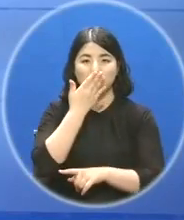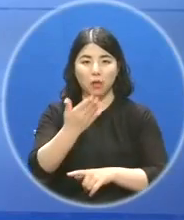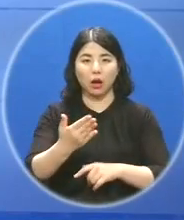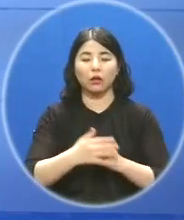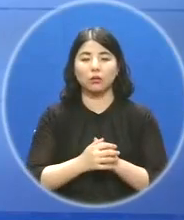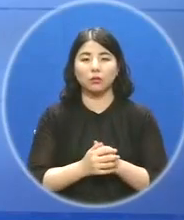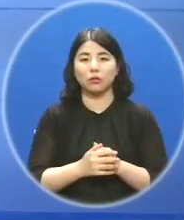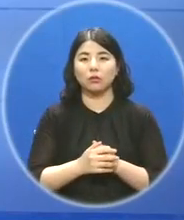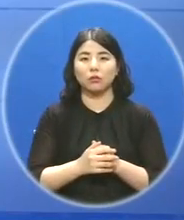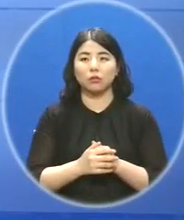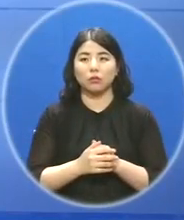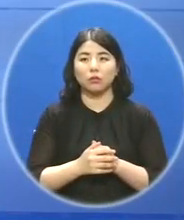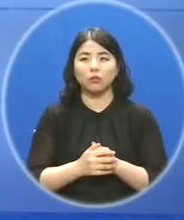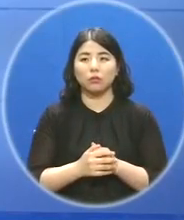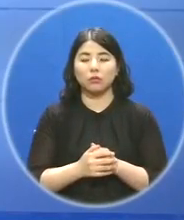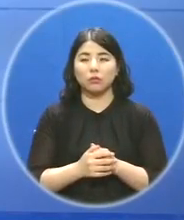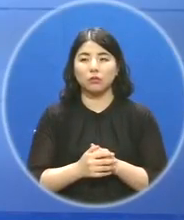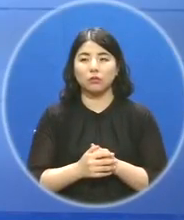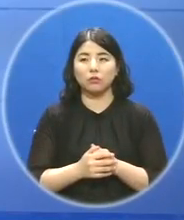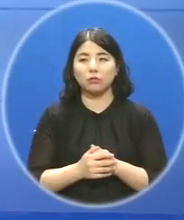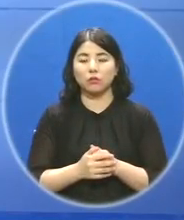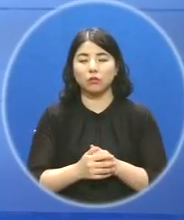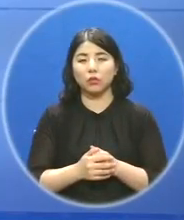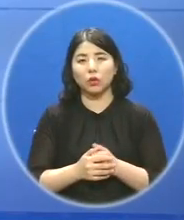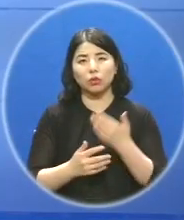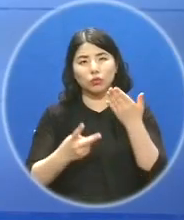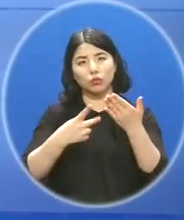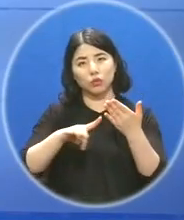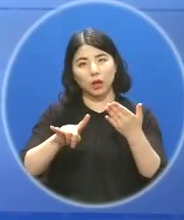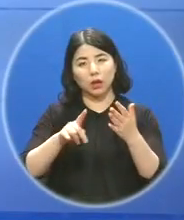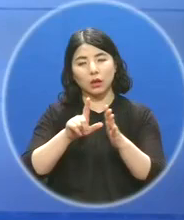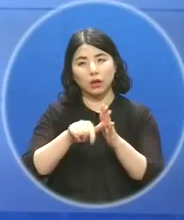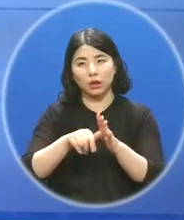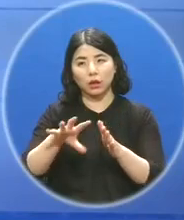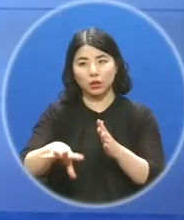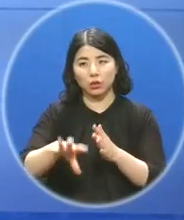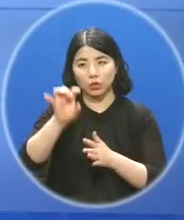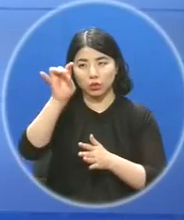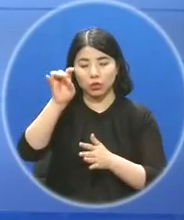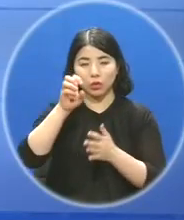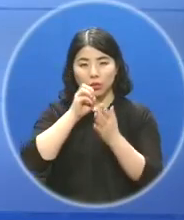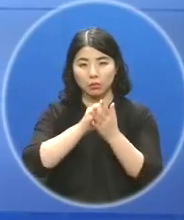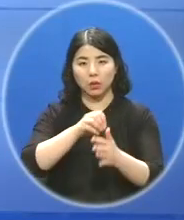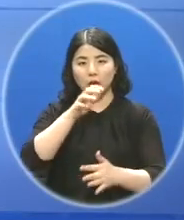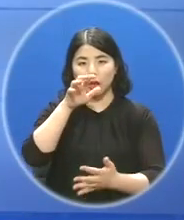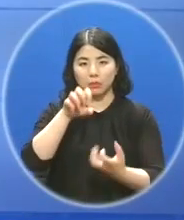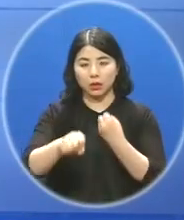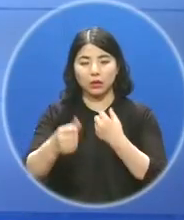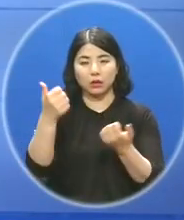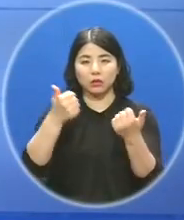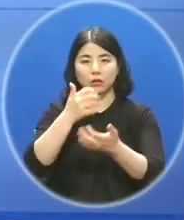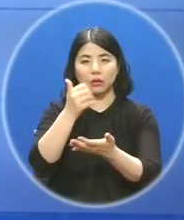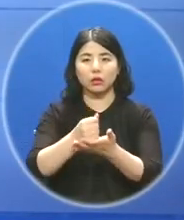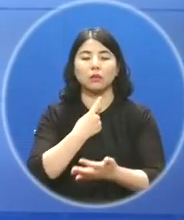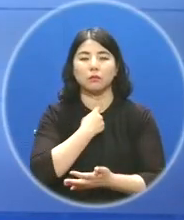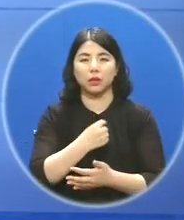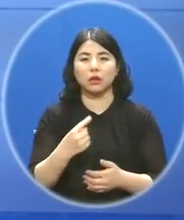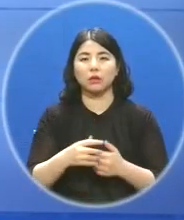저희도 10대 9대 때죠. 9대 때 초선이 들어가시자마자 이제 의장을 하신 적도 있습니다.